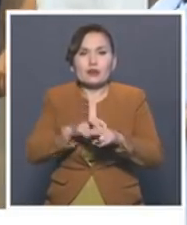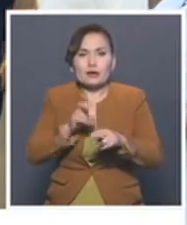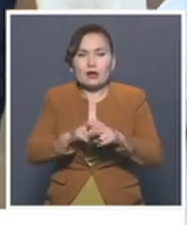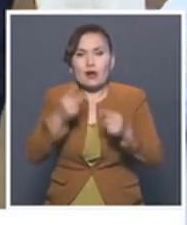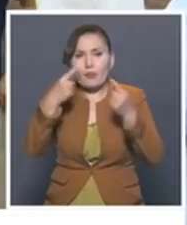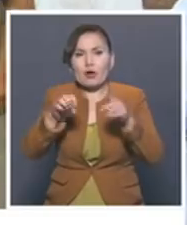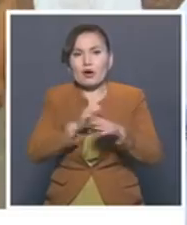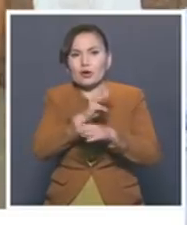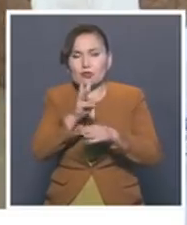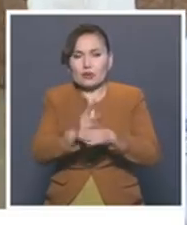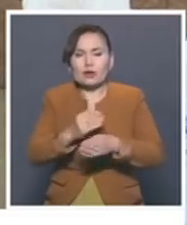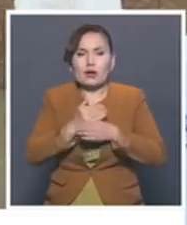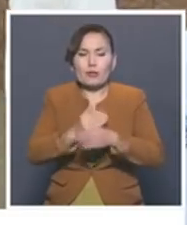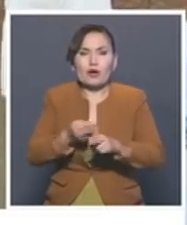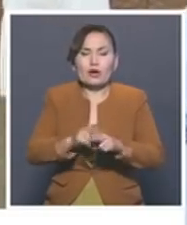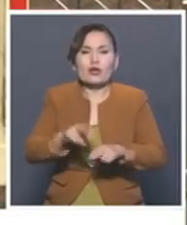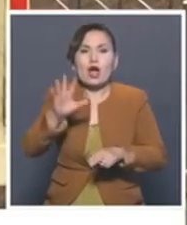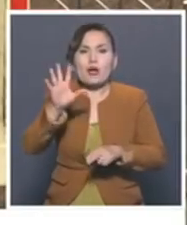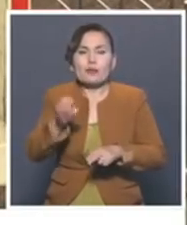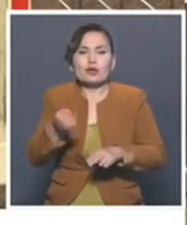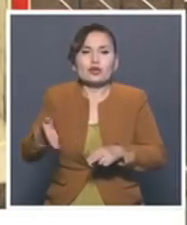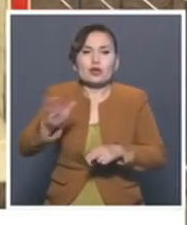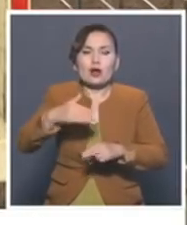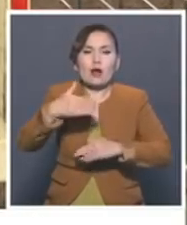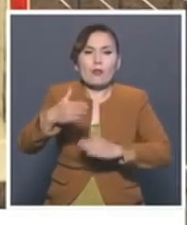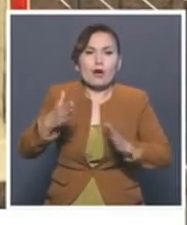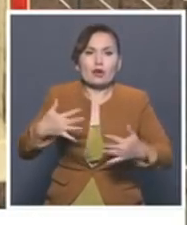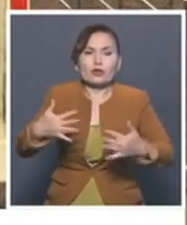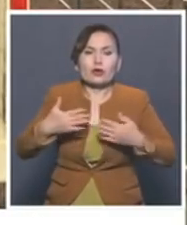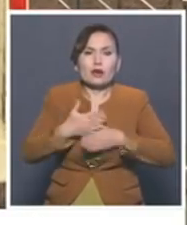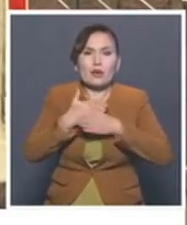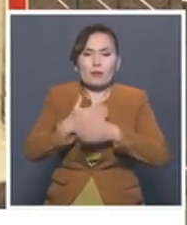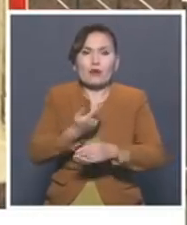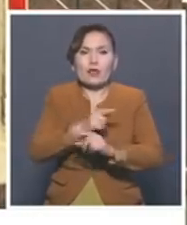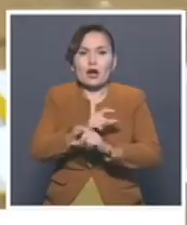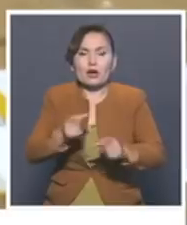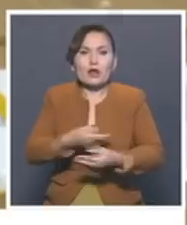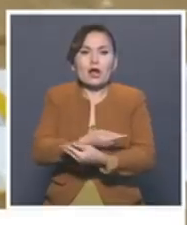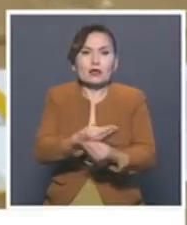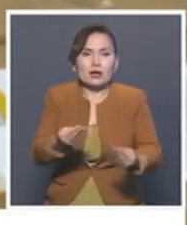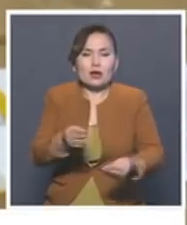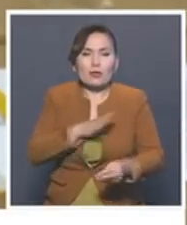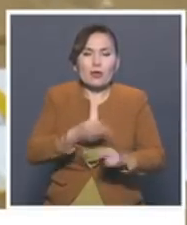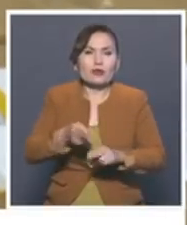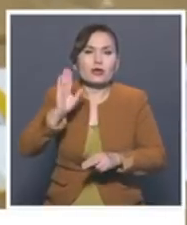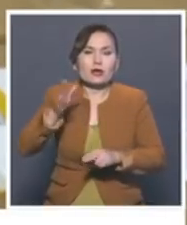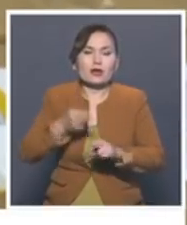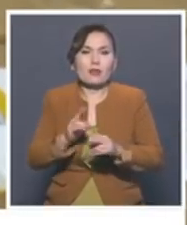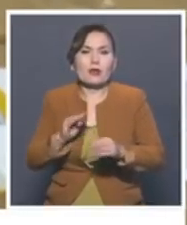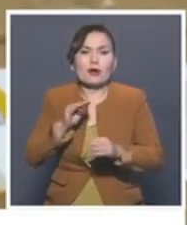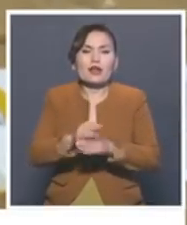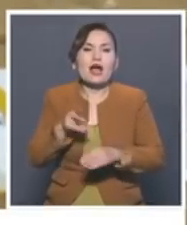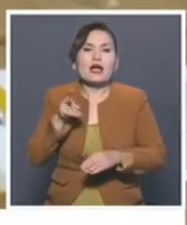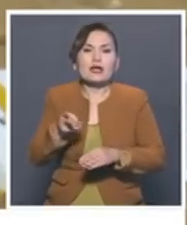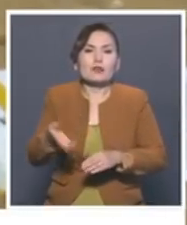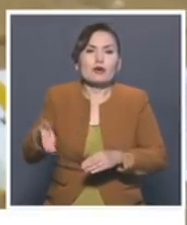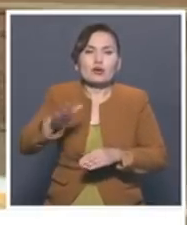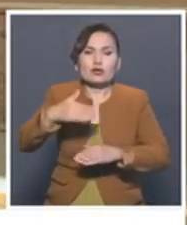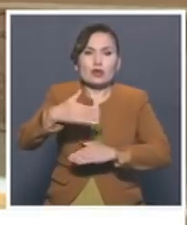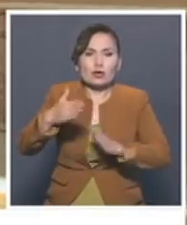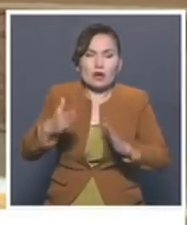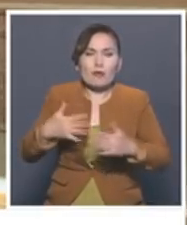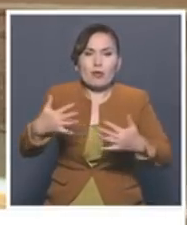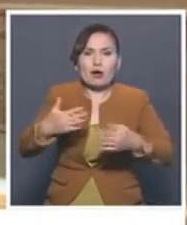қамтамасыз ету жалғасып жатыр. Қазір 500-ге жуық оттегі концентрат алынып, ауруханаларға таратылып үлгерген. Алдағы уақытта тағы 2000-ға жуығы келеді деп